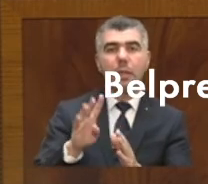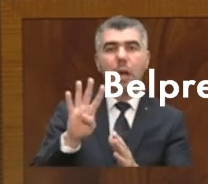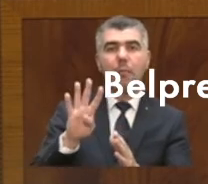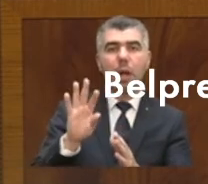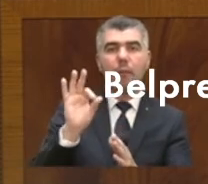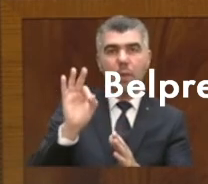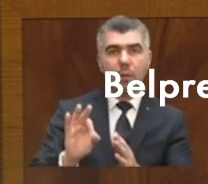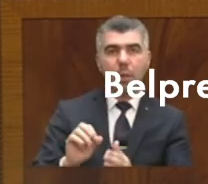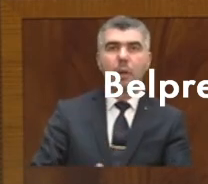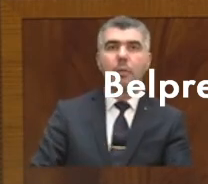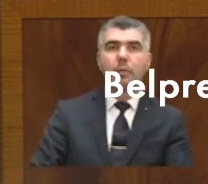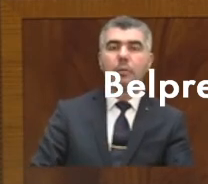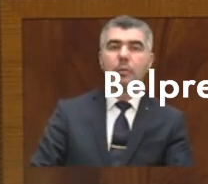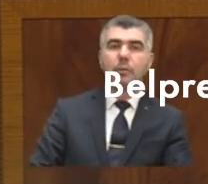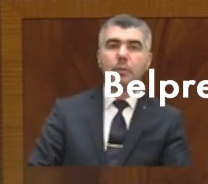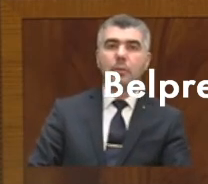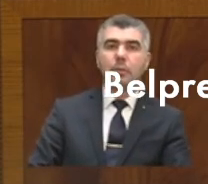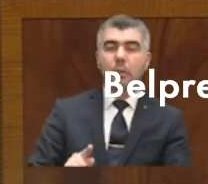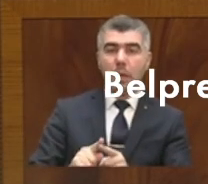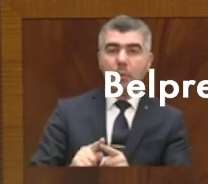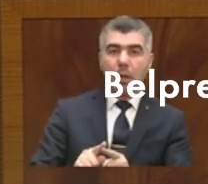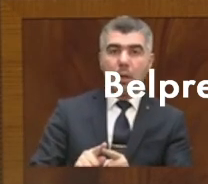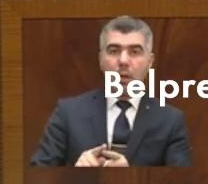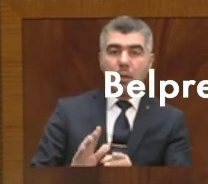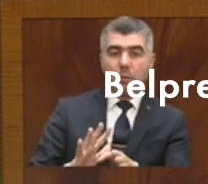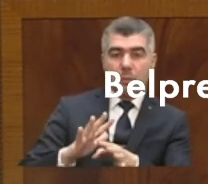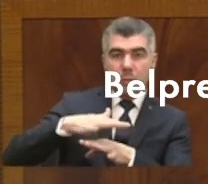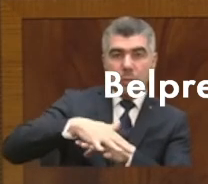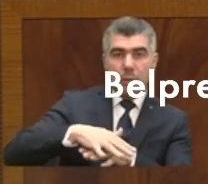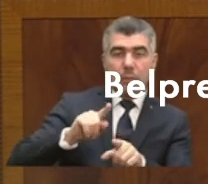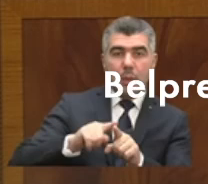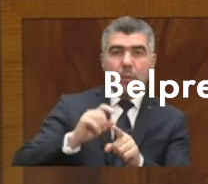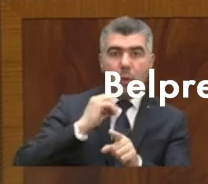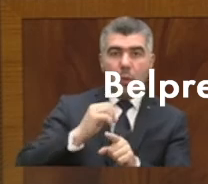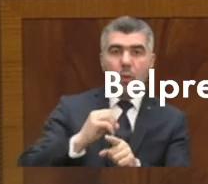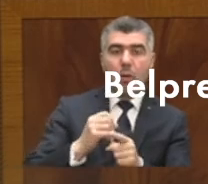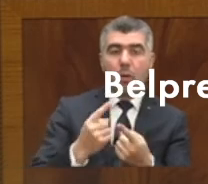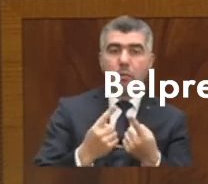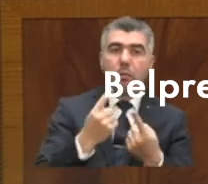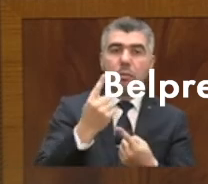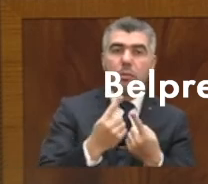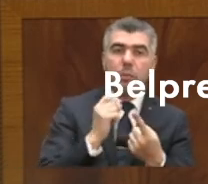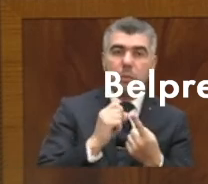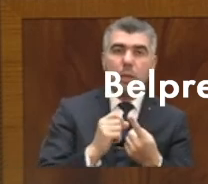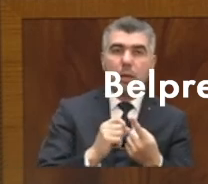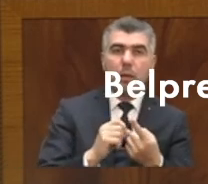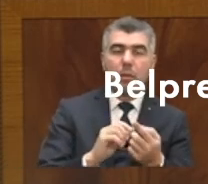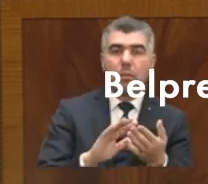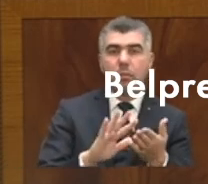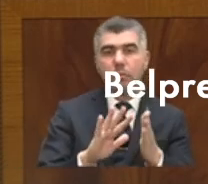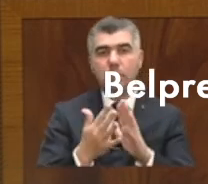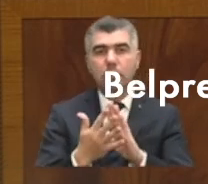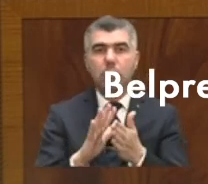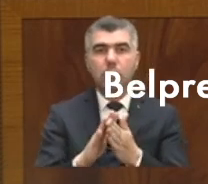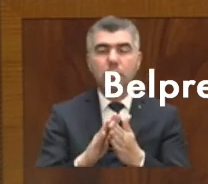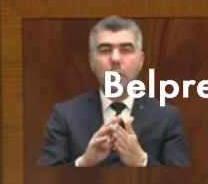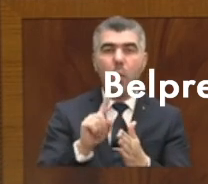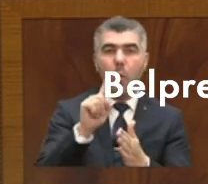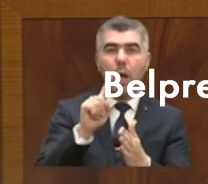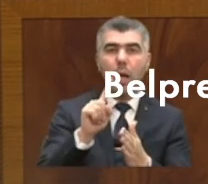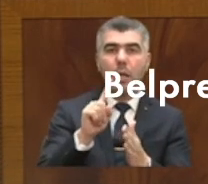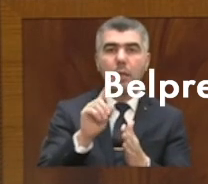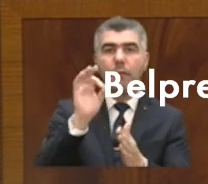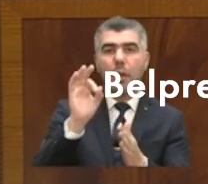23.4%. وبالنسبة لسد مثلا المسيرة فهو لا يتجاوز، ما توصلش حتى ل